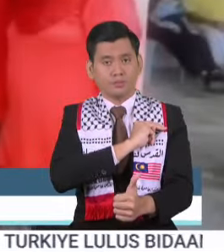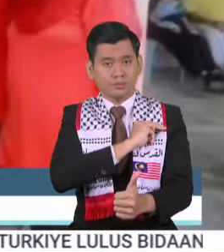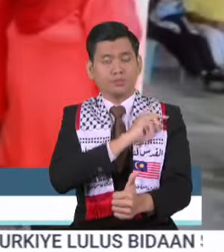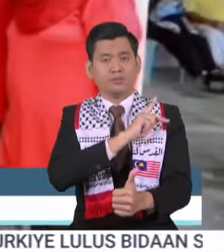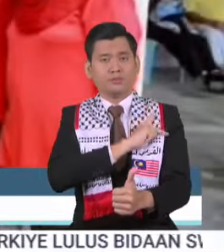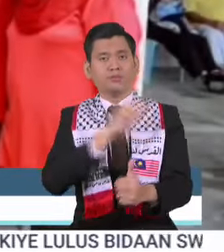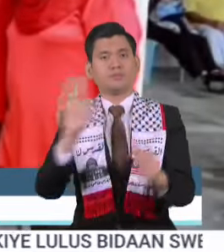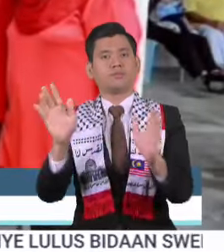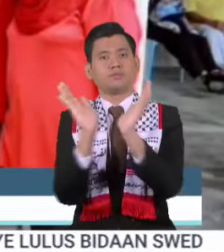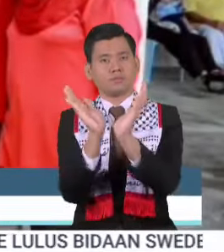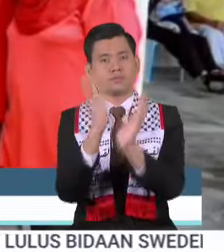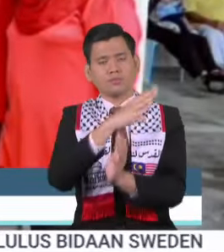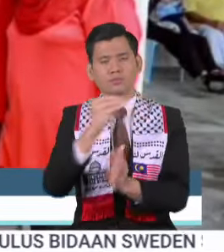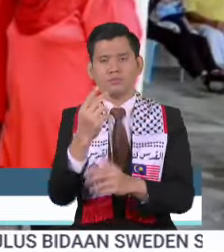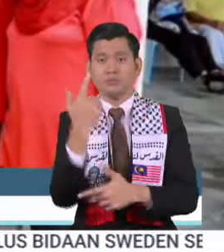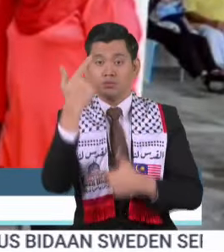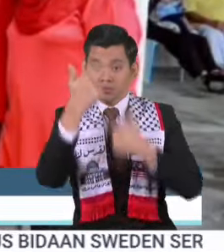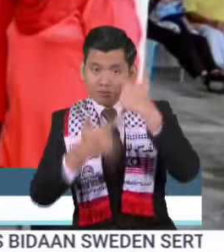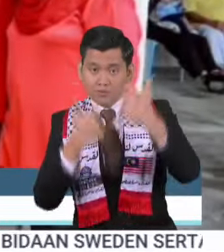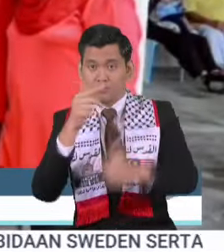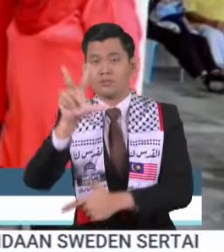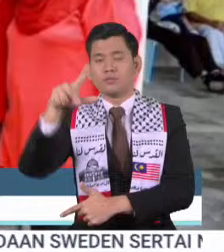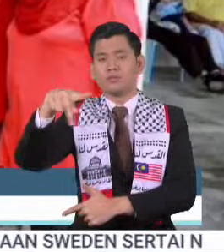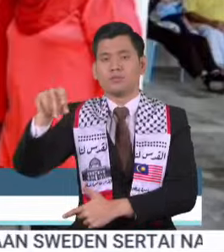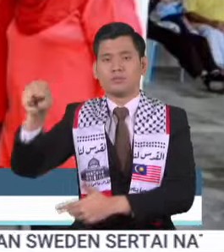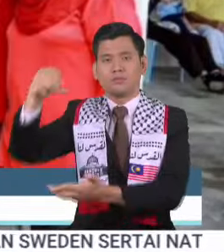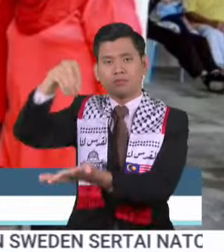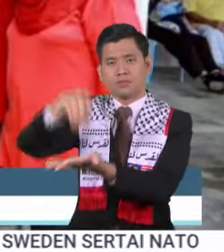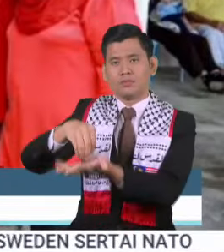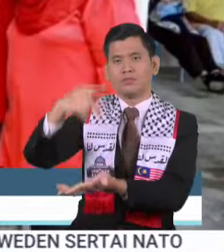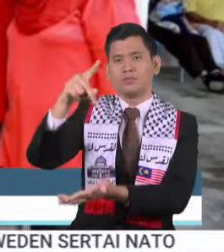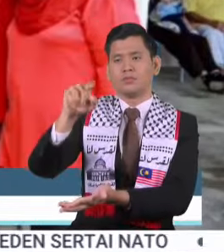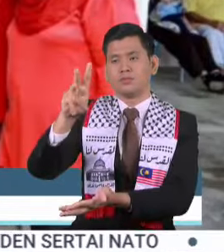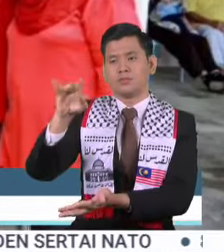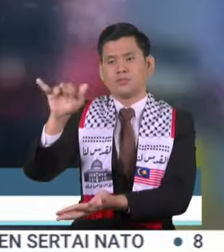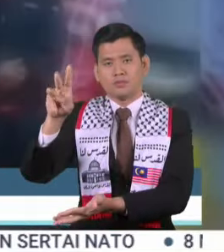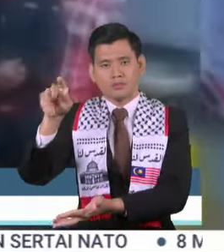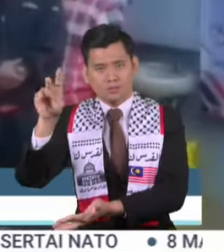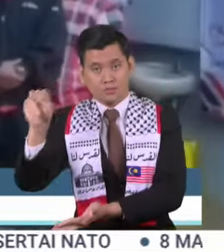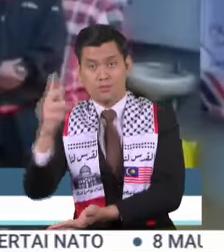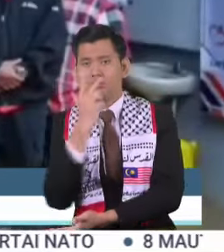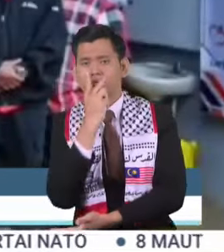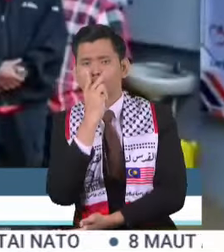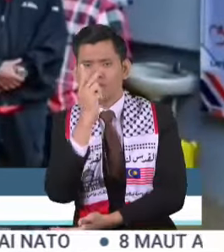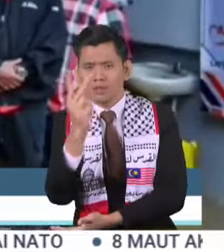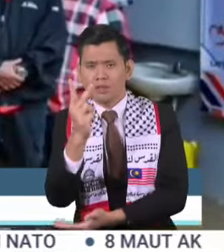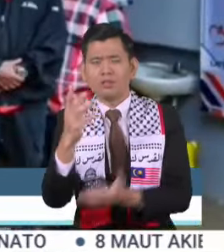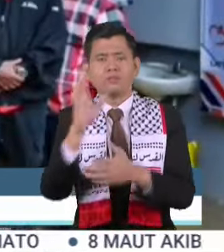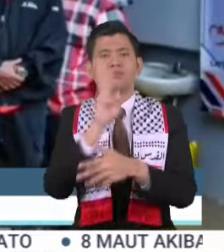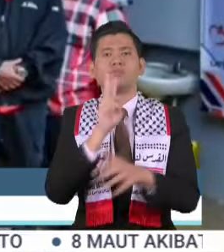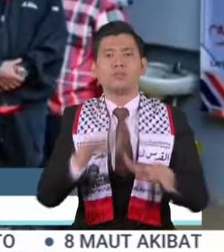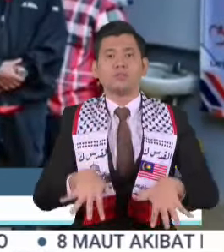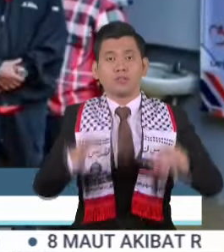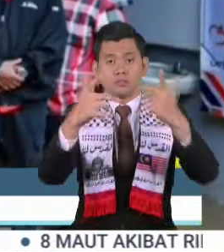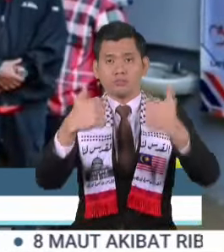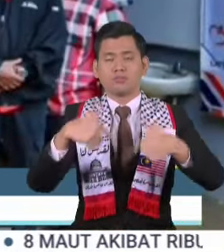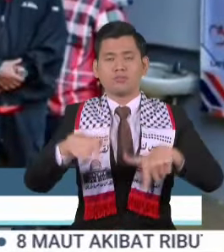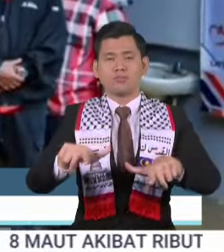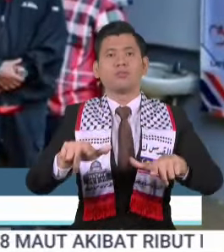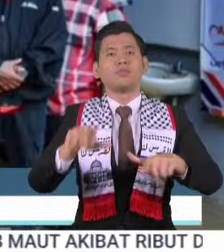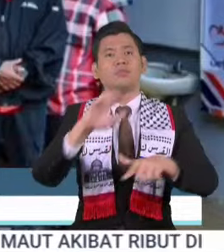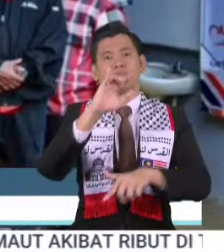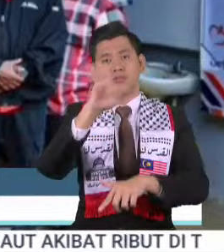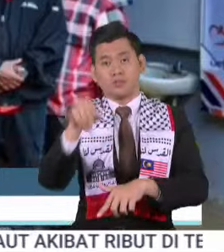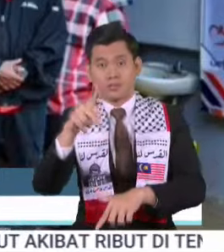melakukan lawatan kerja ketiga PPS di kemaman untuk memantau keadaan banjir yang dilaksanakan oleh pihak JKM